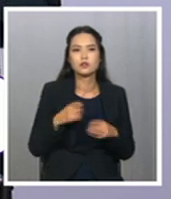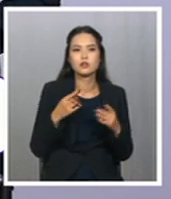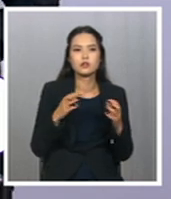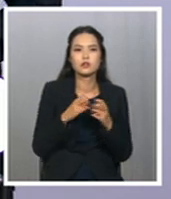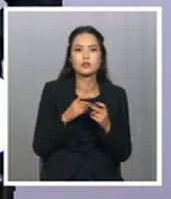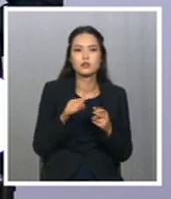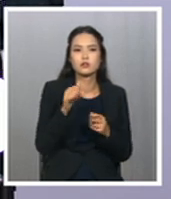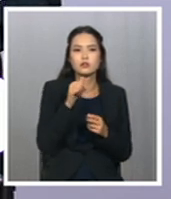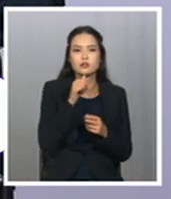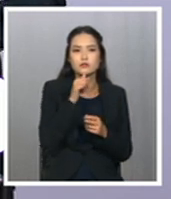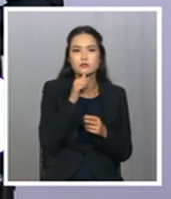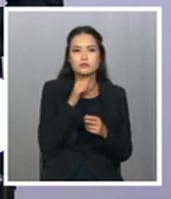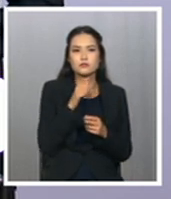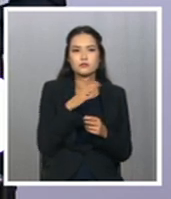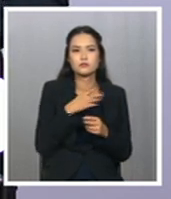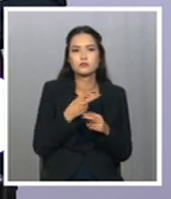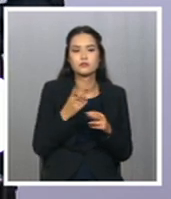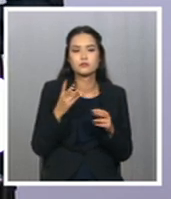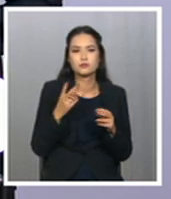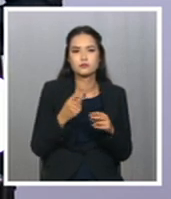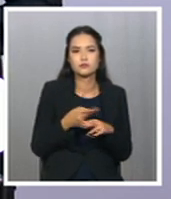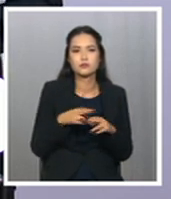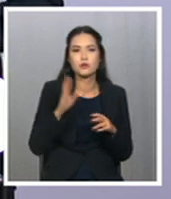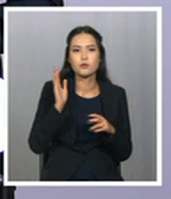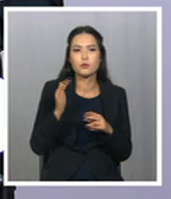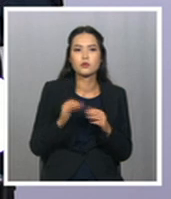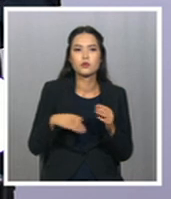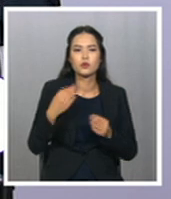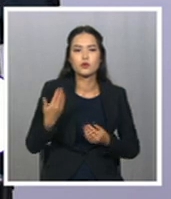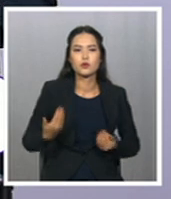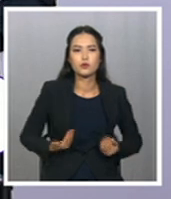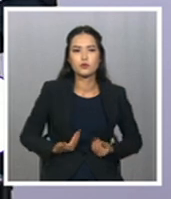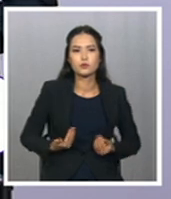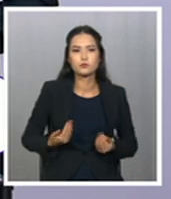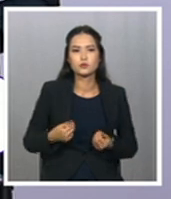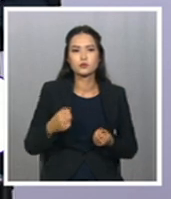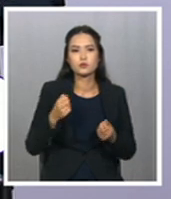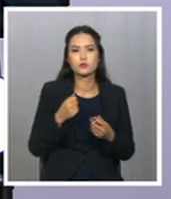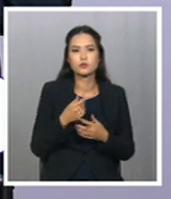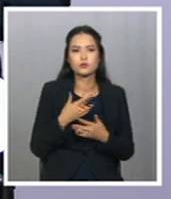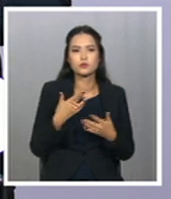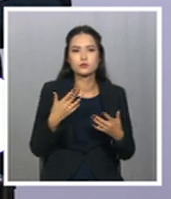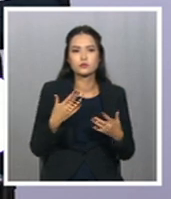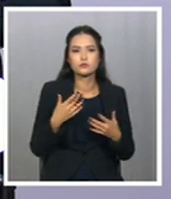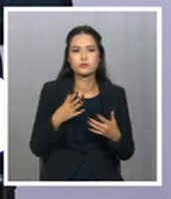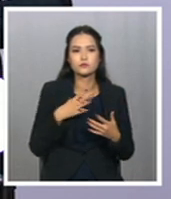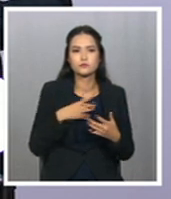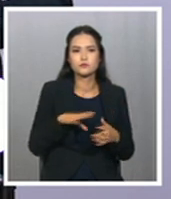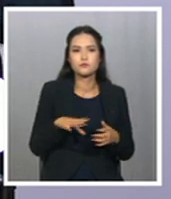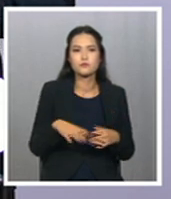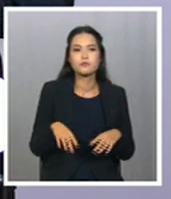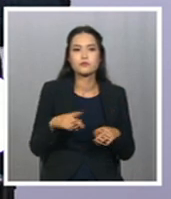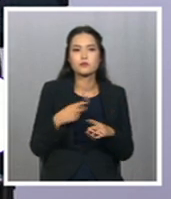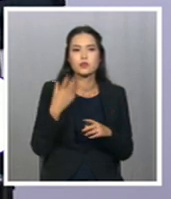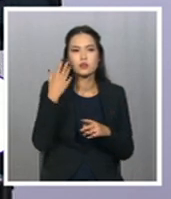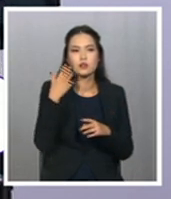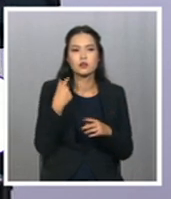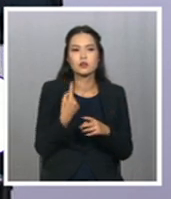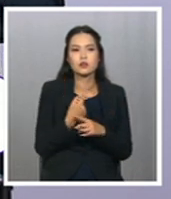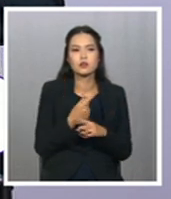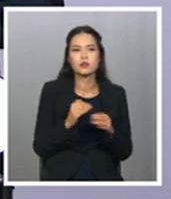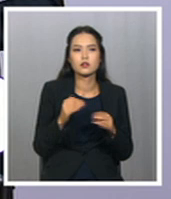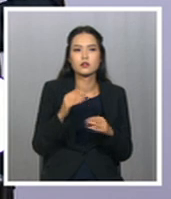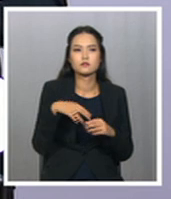өскен болатын. Бірақ ол оның болашақ өмірінде де көп ықпал етті. Өйткені алғашқы рет кездескен кезде ол сырттан